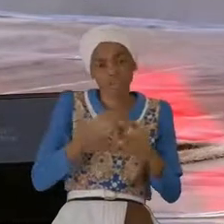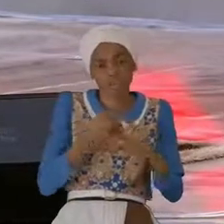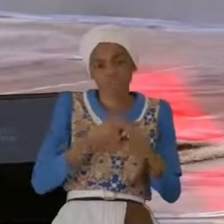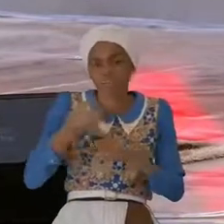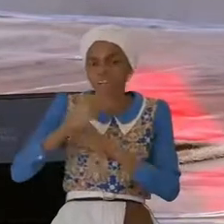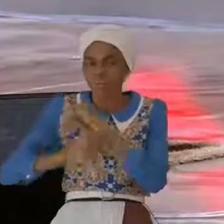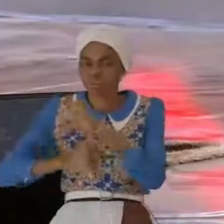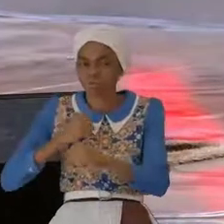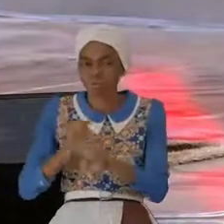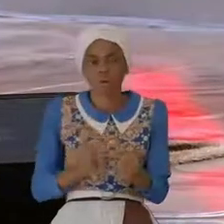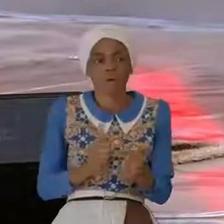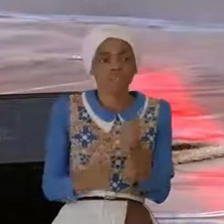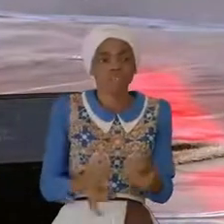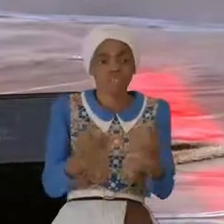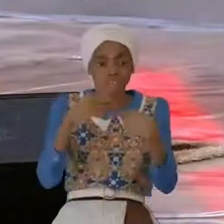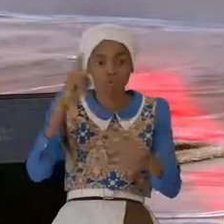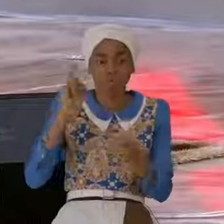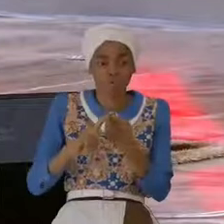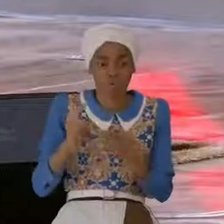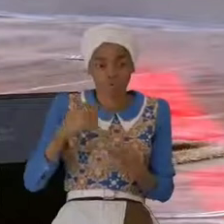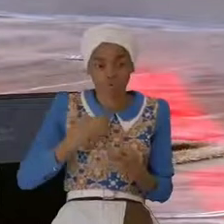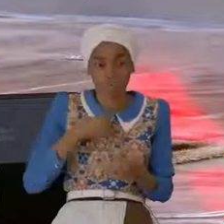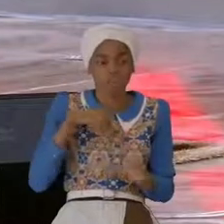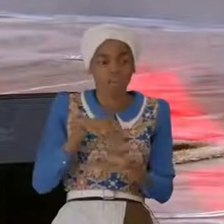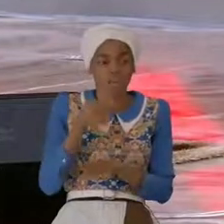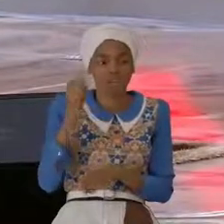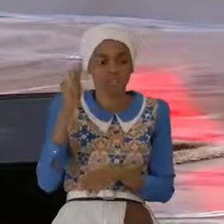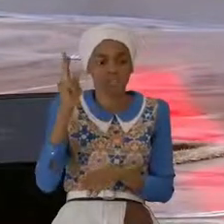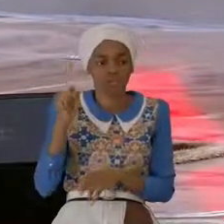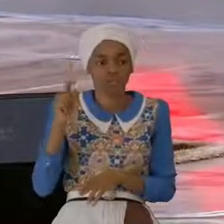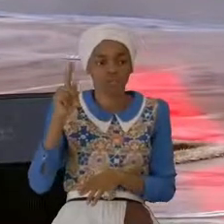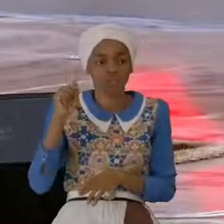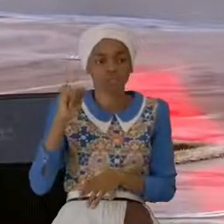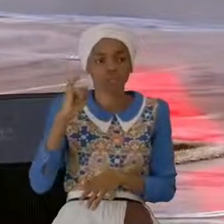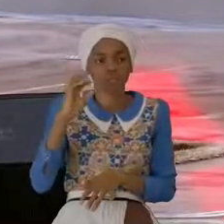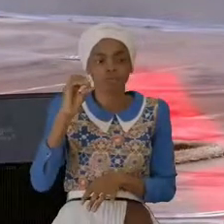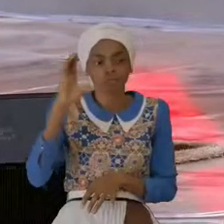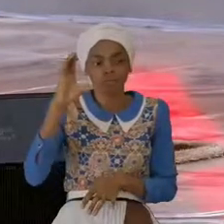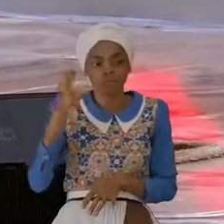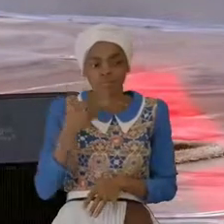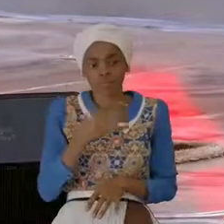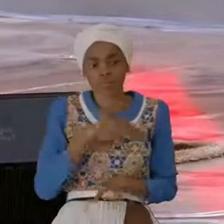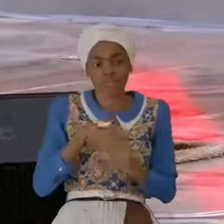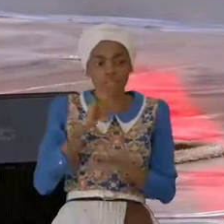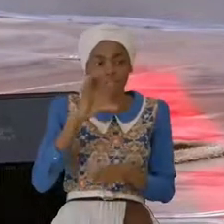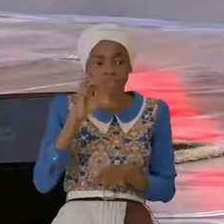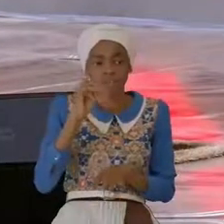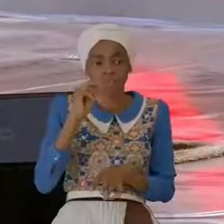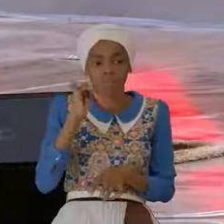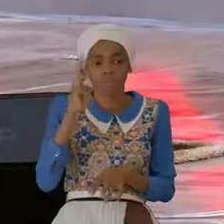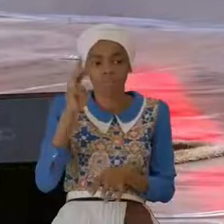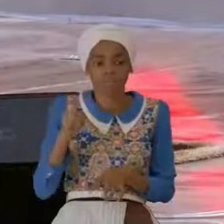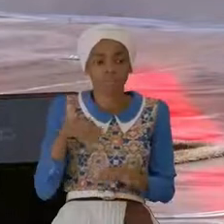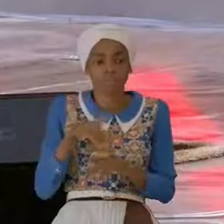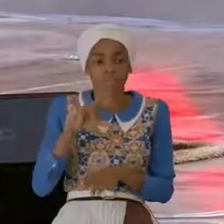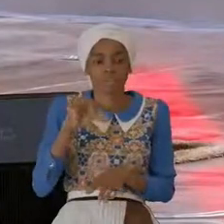persécutions. Il dit, mes persécutions, Mes souffrances, à quelles souffrances n'ai-je